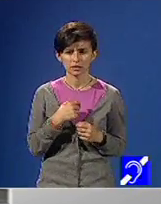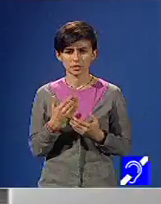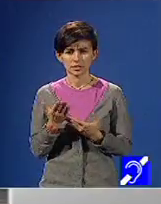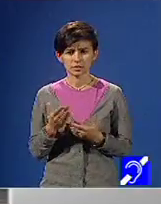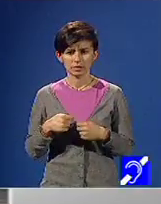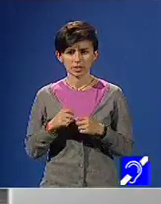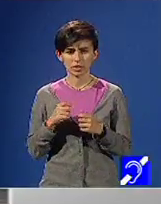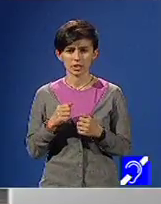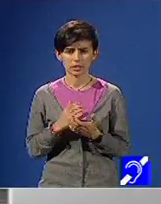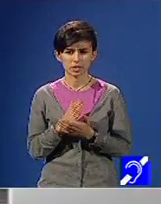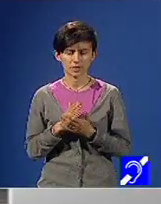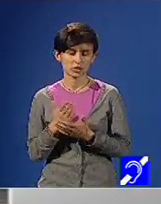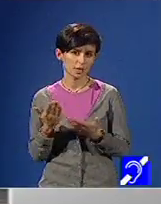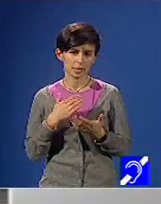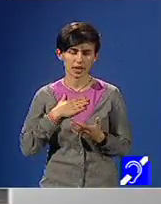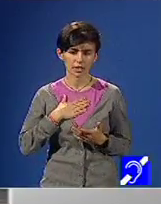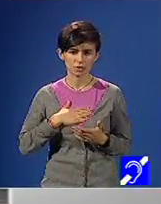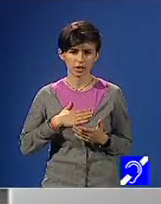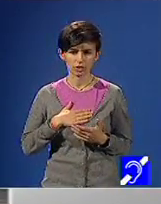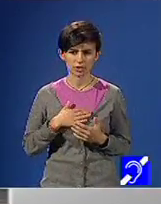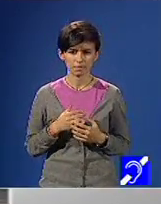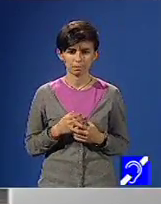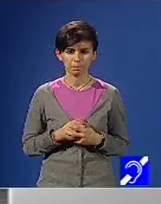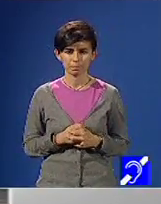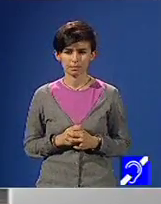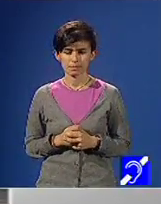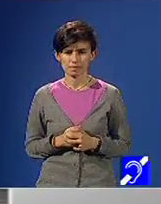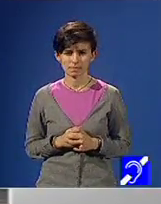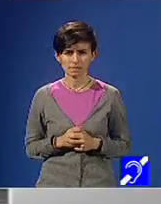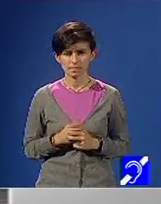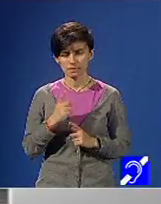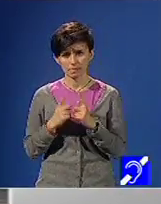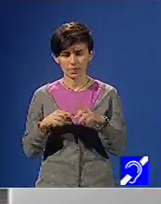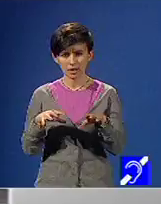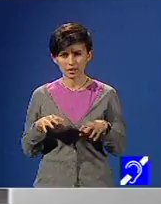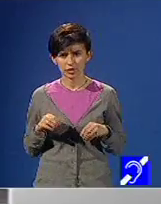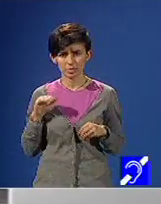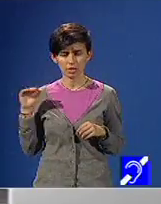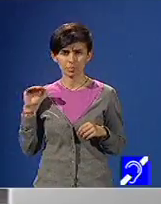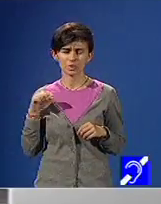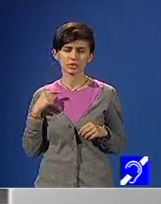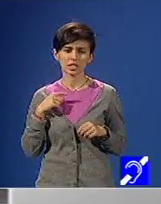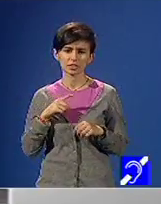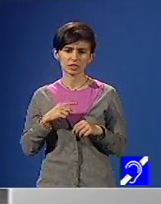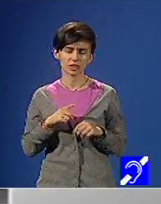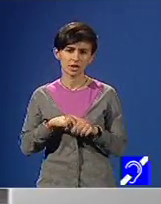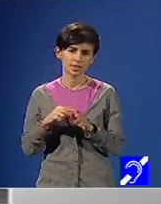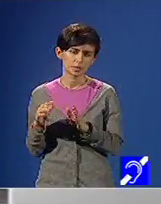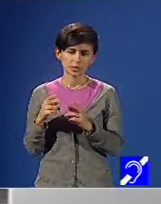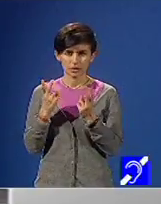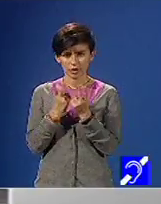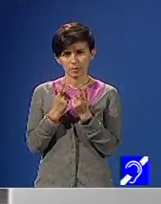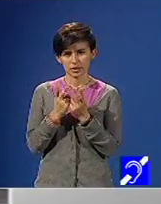toate serviciile pe care ți le dorești, în momentul în care acceptă și copilul și este și momentul potrivit pentru asta.